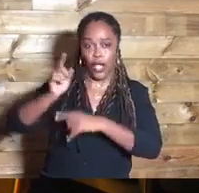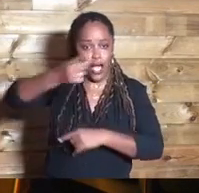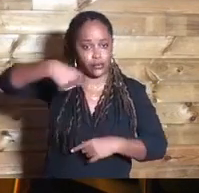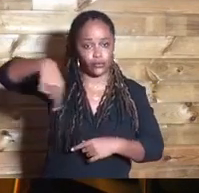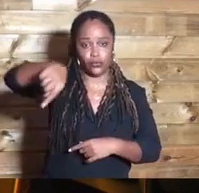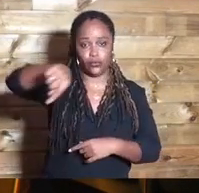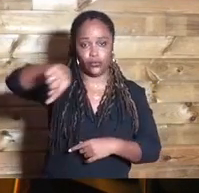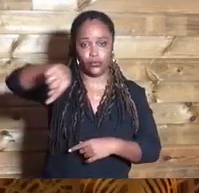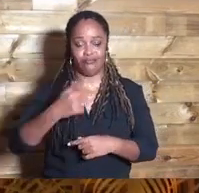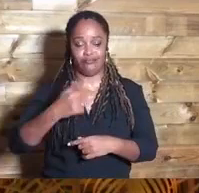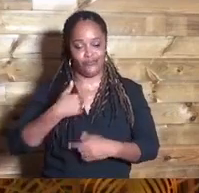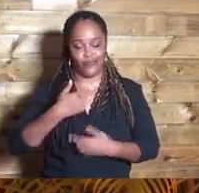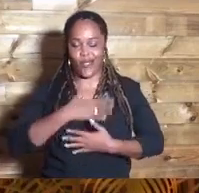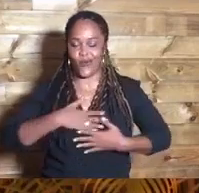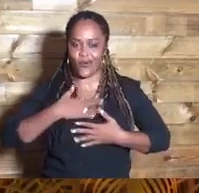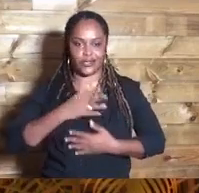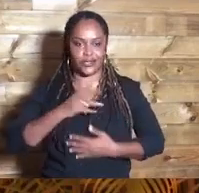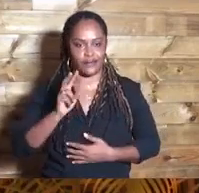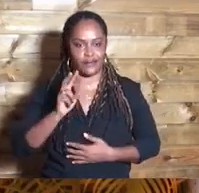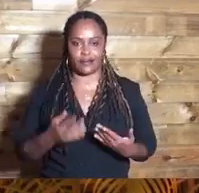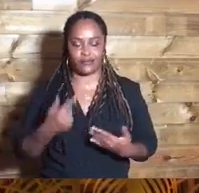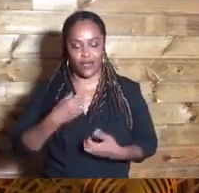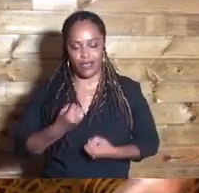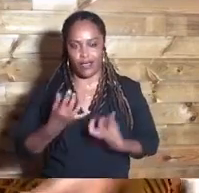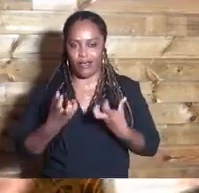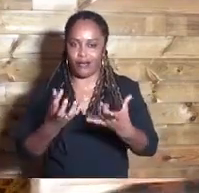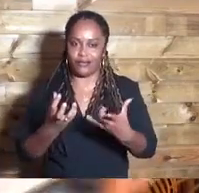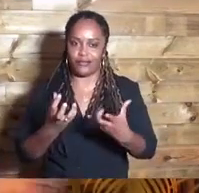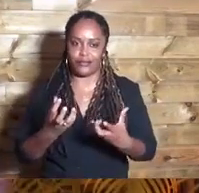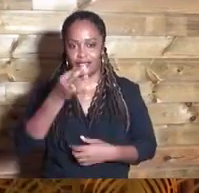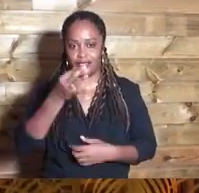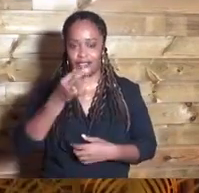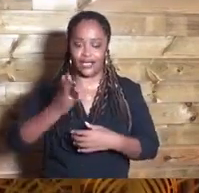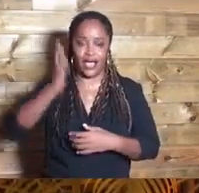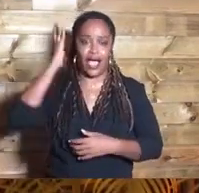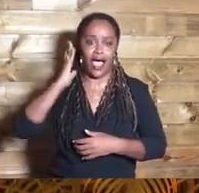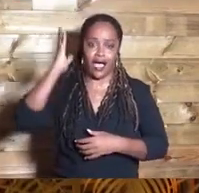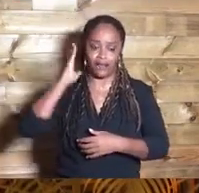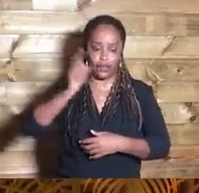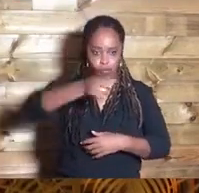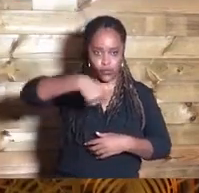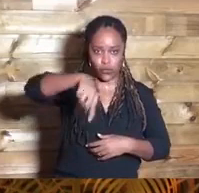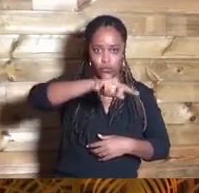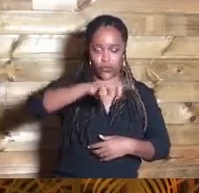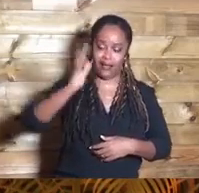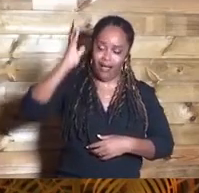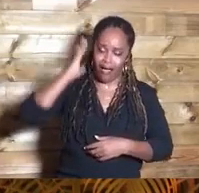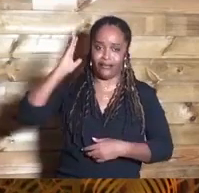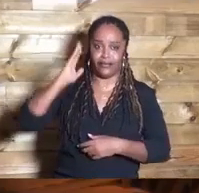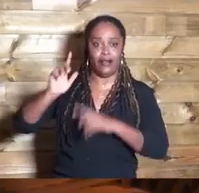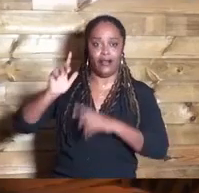en comptant en pile, hein, parce que envie des autres qui sont l'eau avant les autres, avant nous, qui fait que nous l'ajoutons